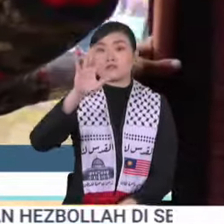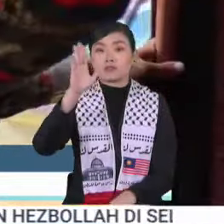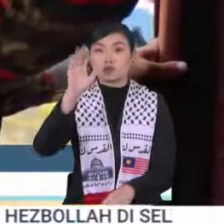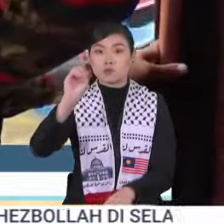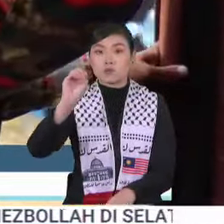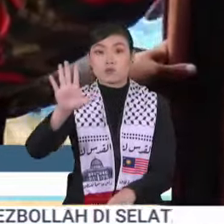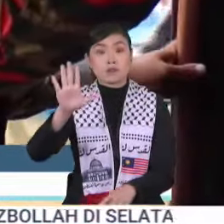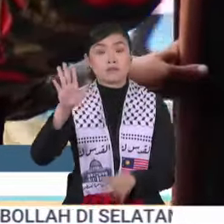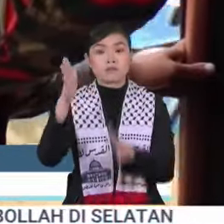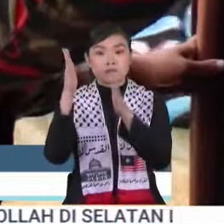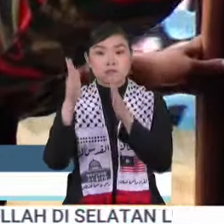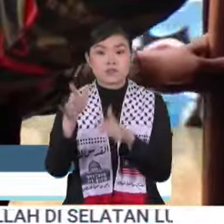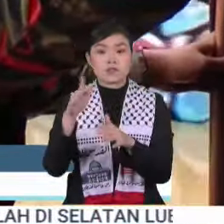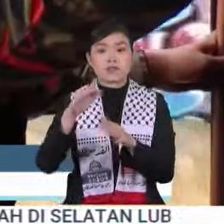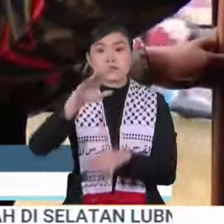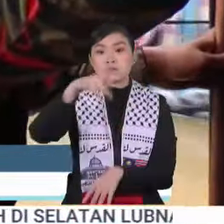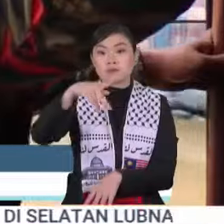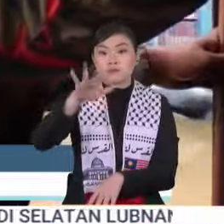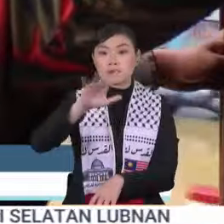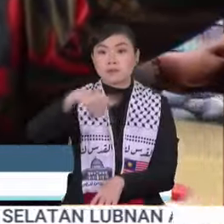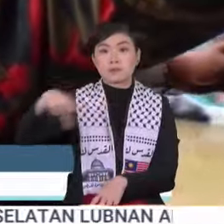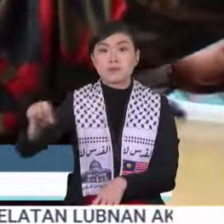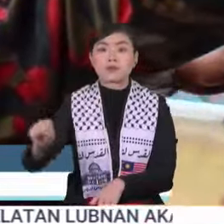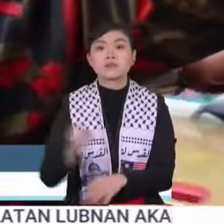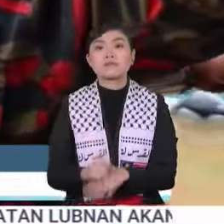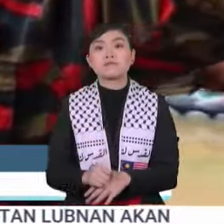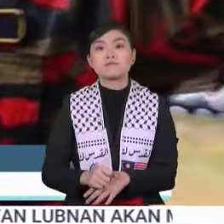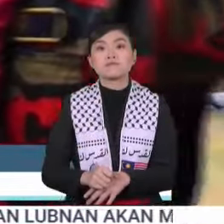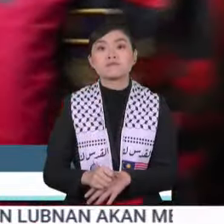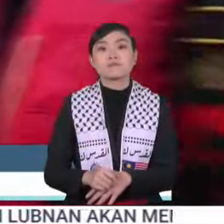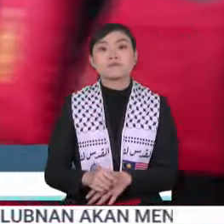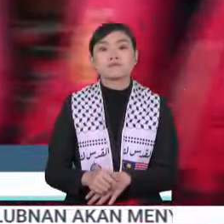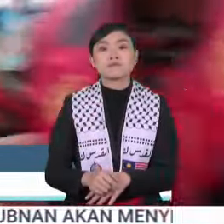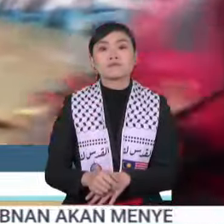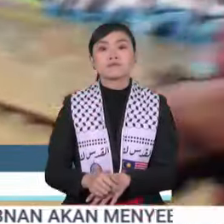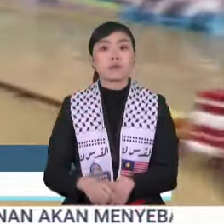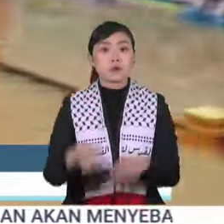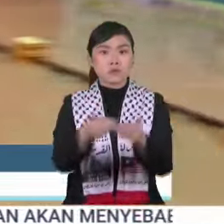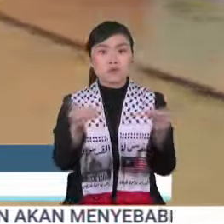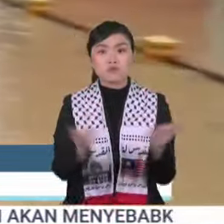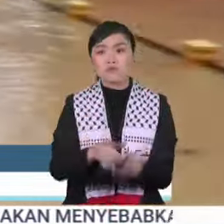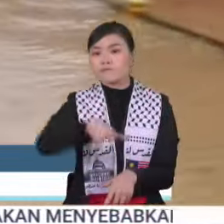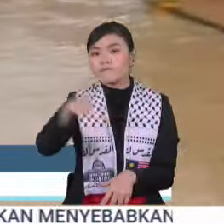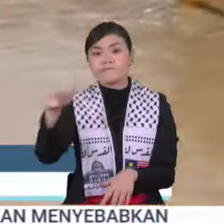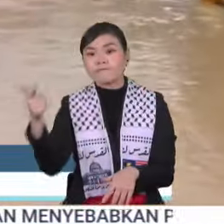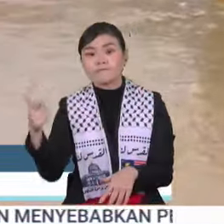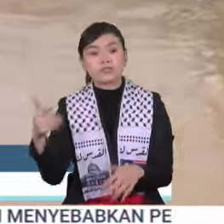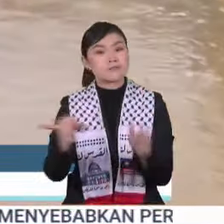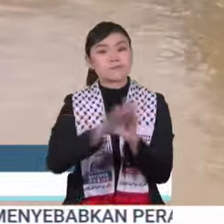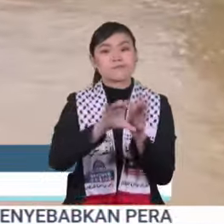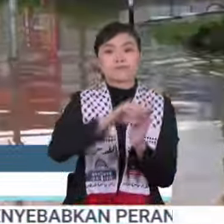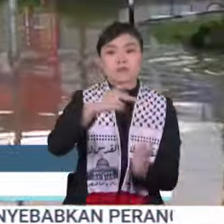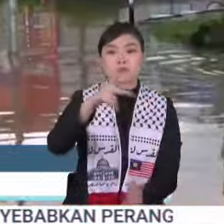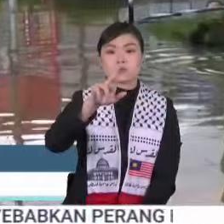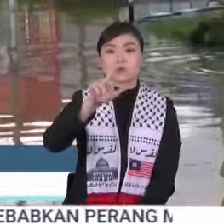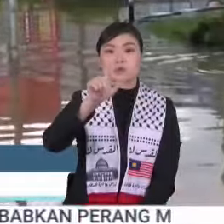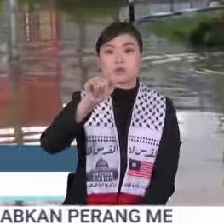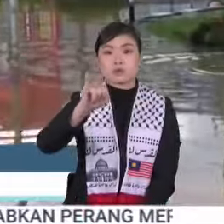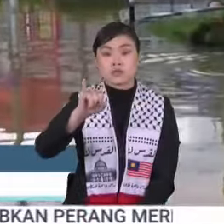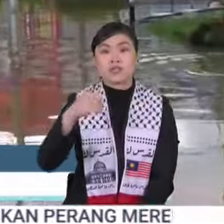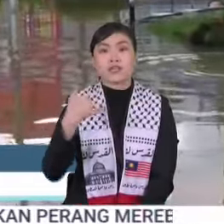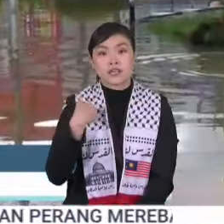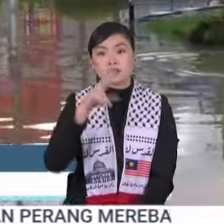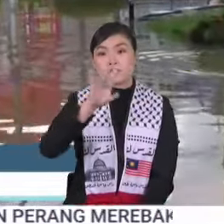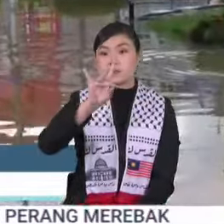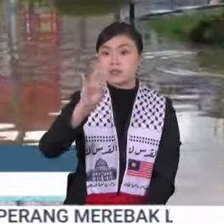592 penduduk daripada 494 keluarga di 13 PPS manakala daerah lain seperti kulai kekal 86 orang